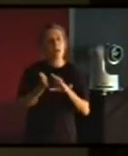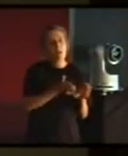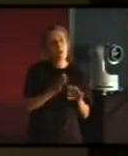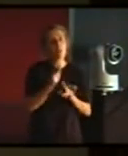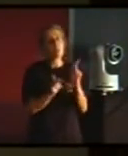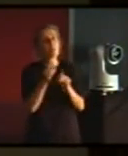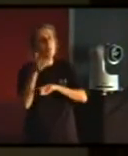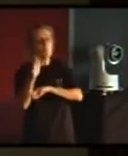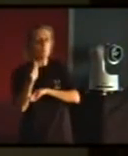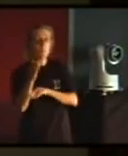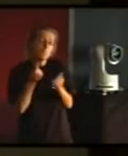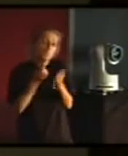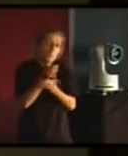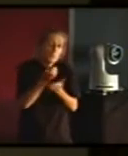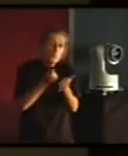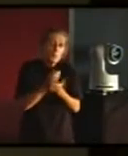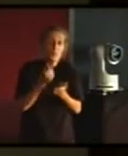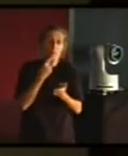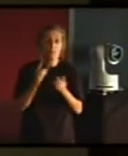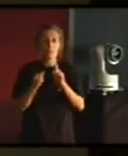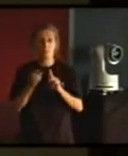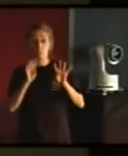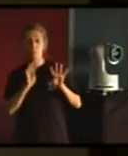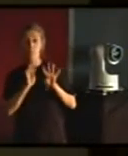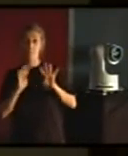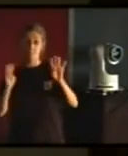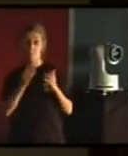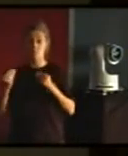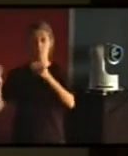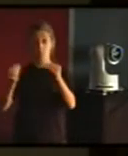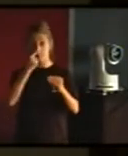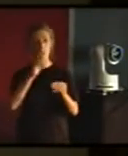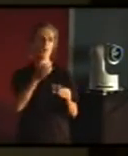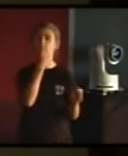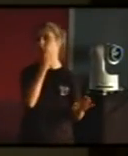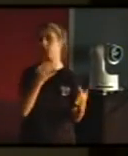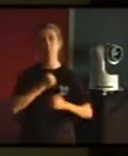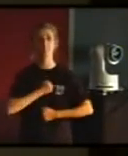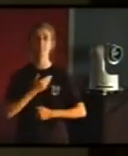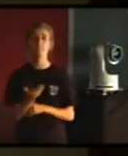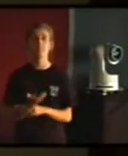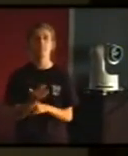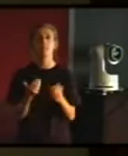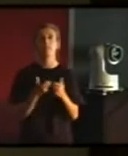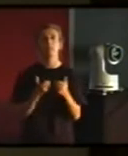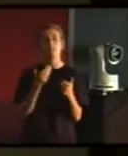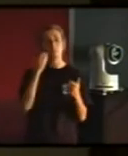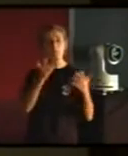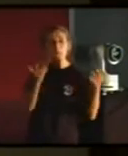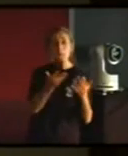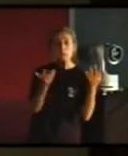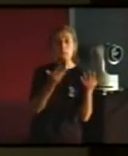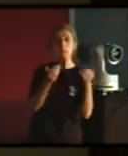vous la livre, c'est celle de l'adhésion du public. Je pense que si ce bâtiment est publicité, s'il